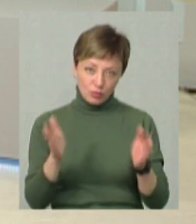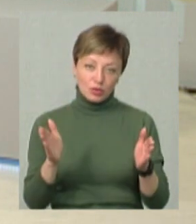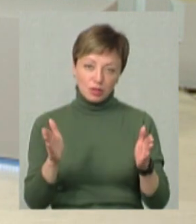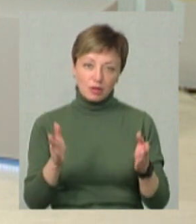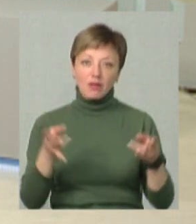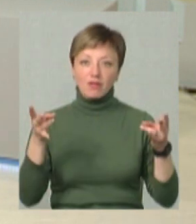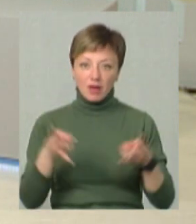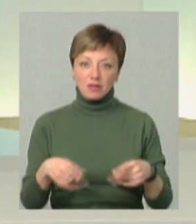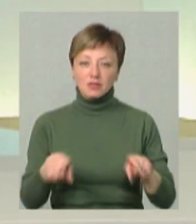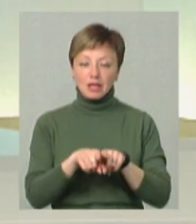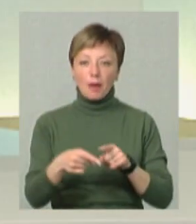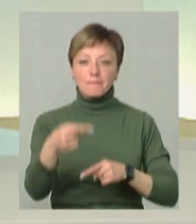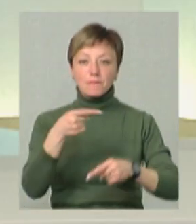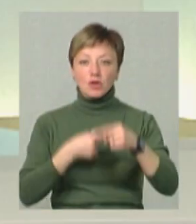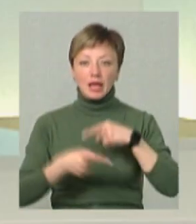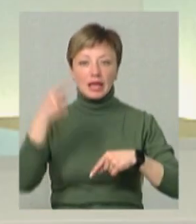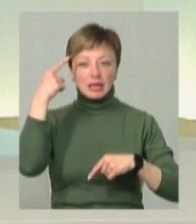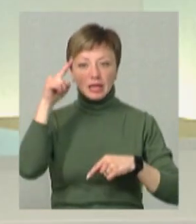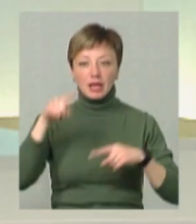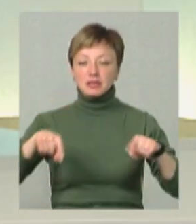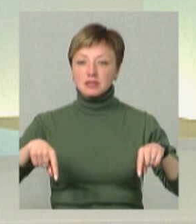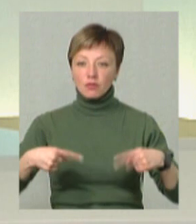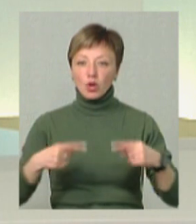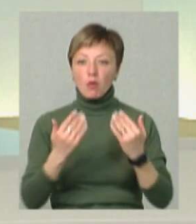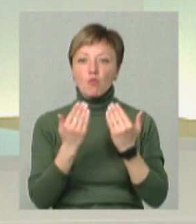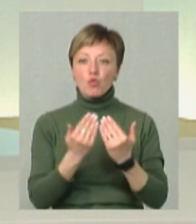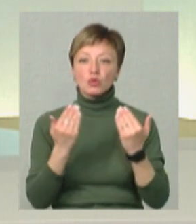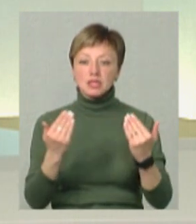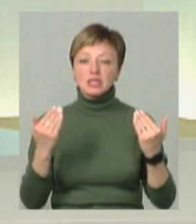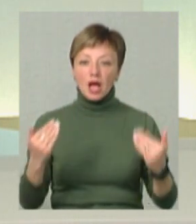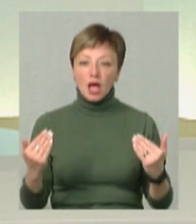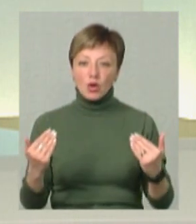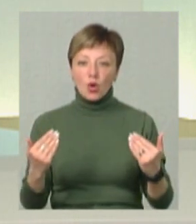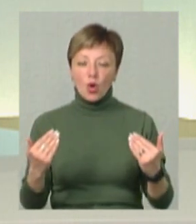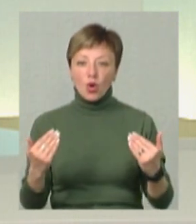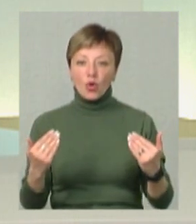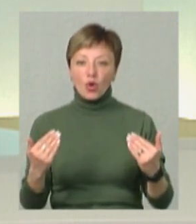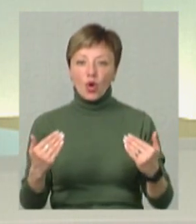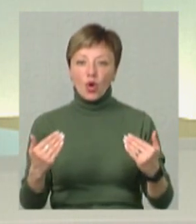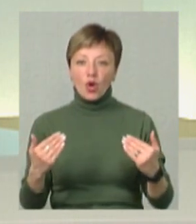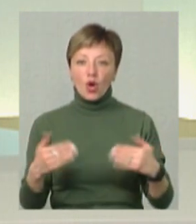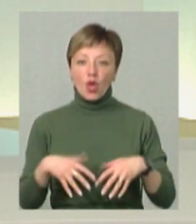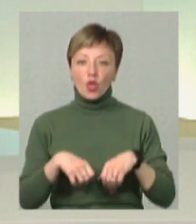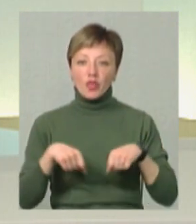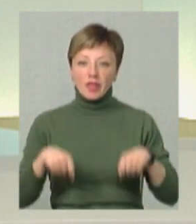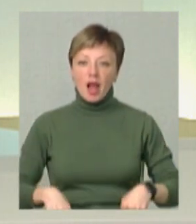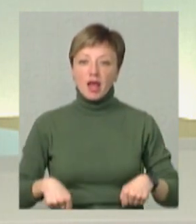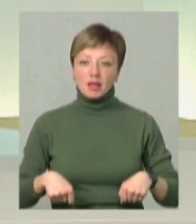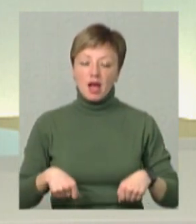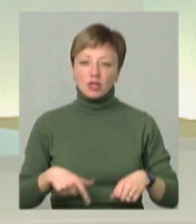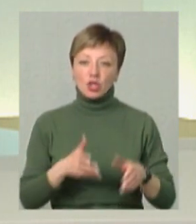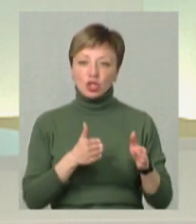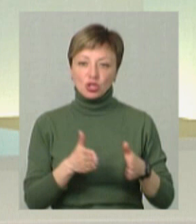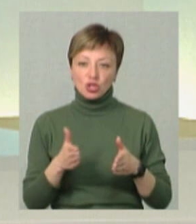то варто все-таки повернутися до ідеї створення музею тоталітарних режимів